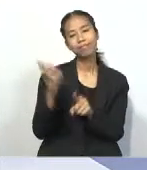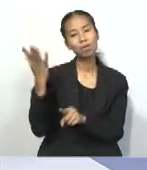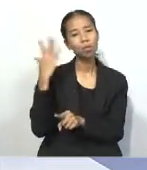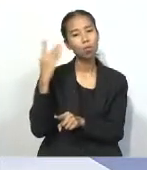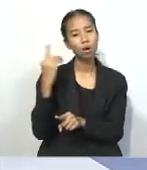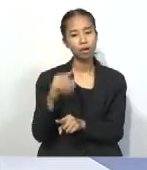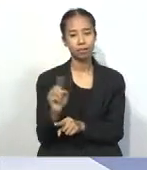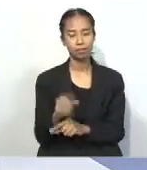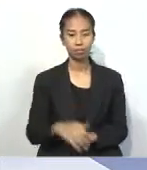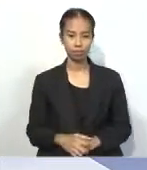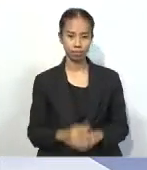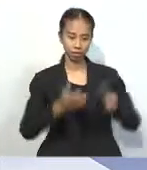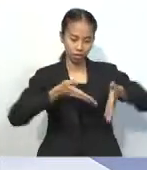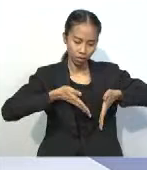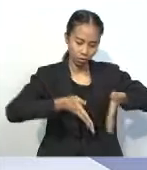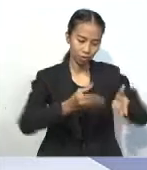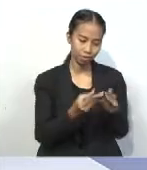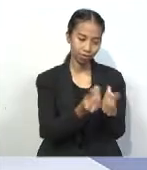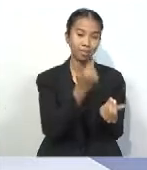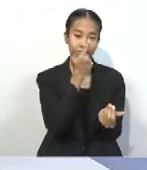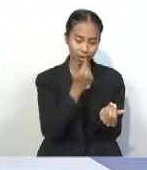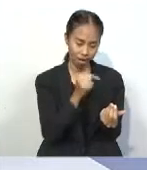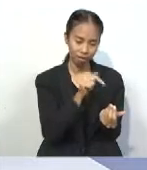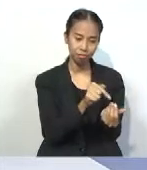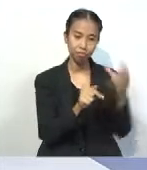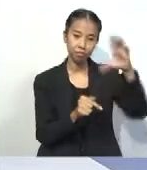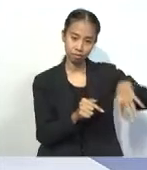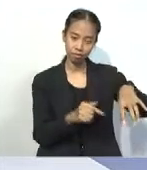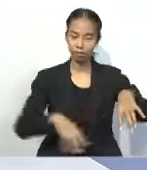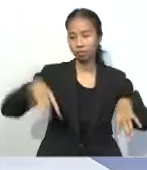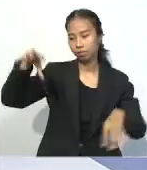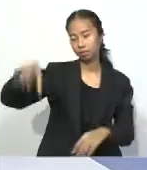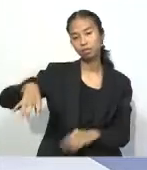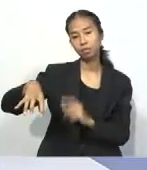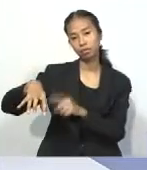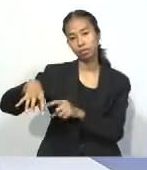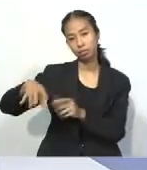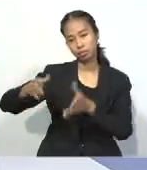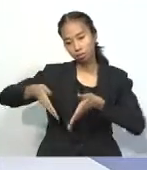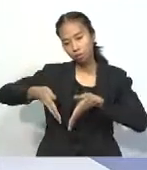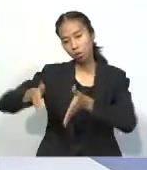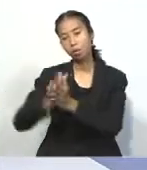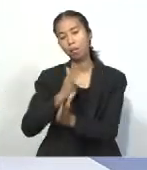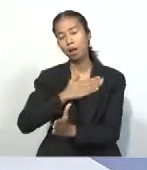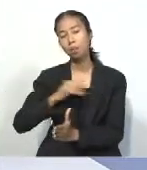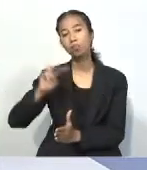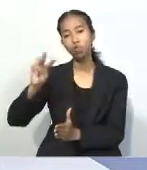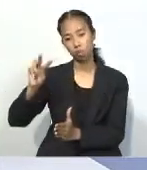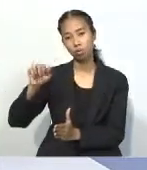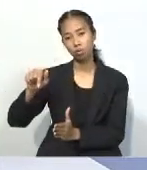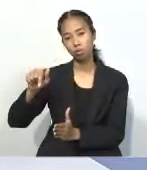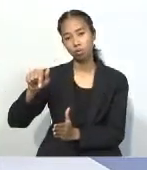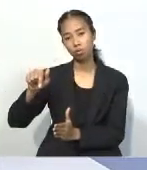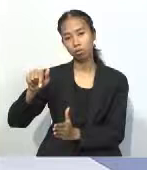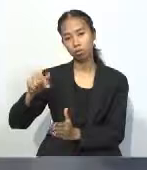านเมื่อวานนี้ก็คือถนนดินแดงเขตดินแดงและอีก1จุดนะคะก็คือที่ถนนพระราม2ก็คือบริเวณ